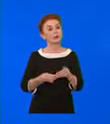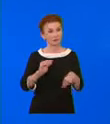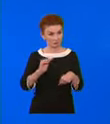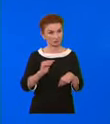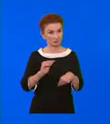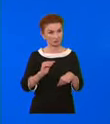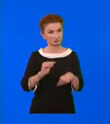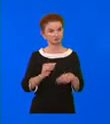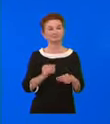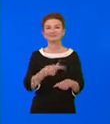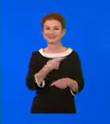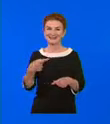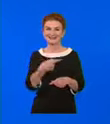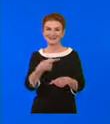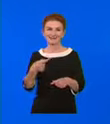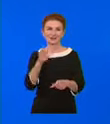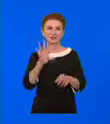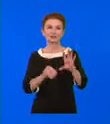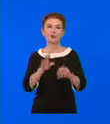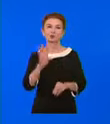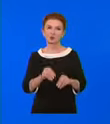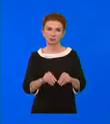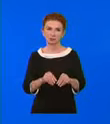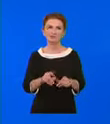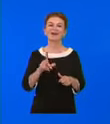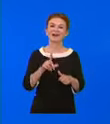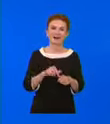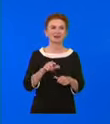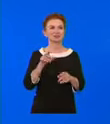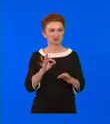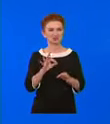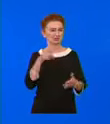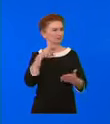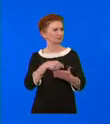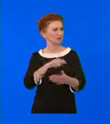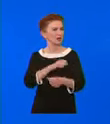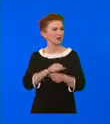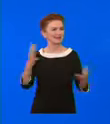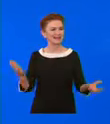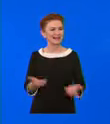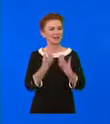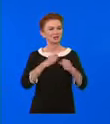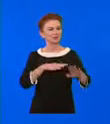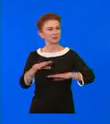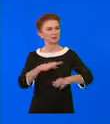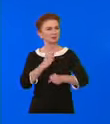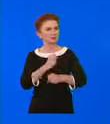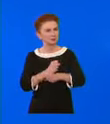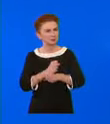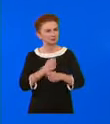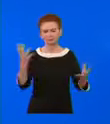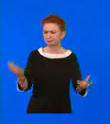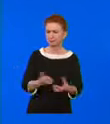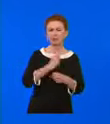nie ma wątpliwości, ale dzisiaj podstawowym naszym celem jest ratować miejsca pracy, ratować